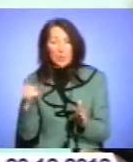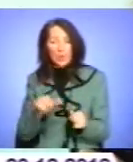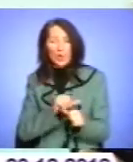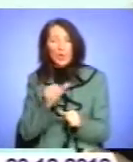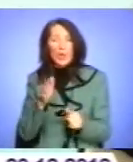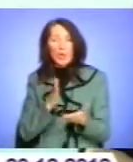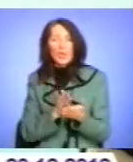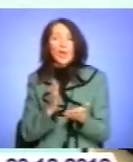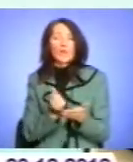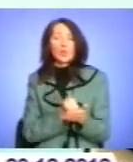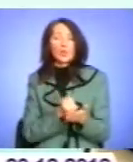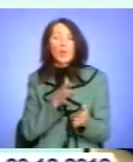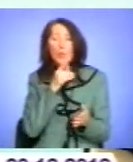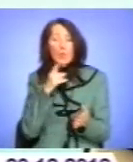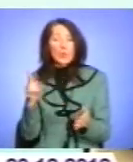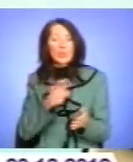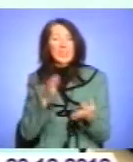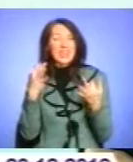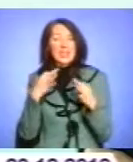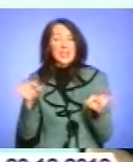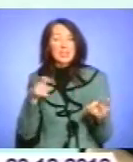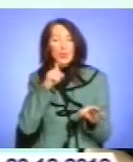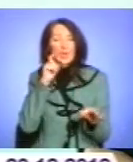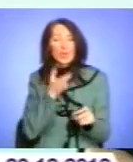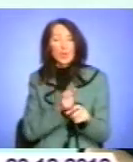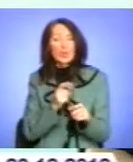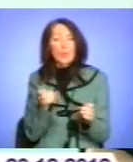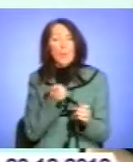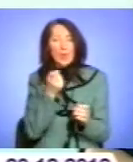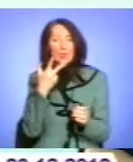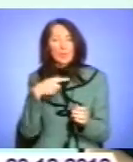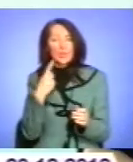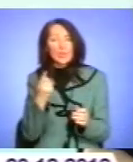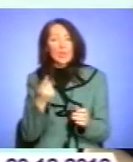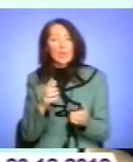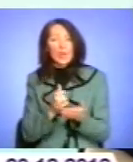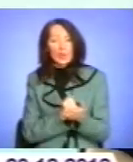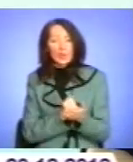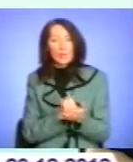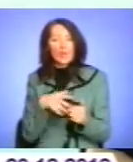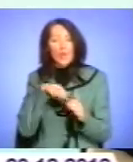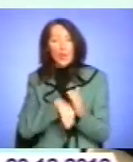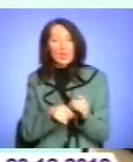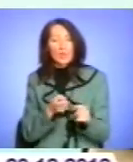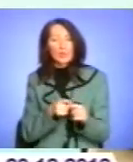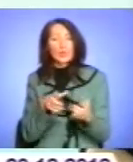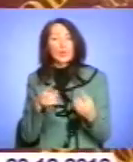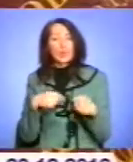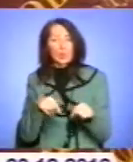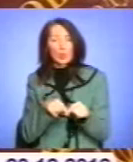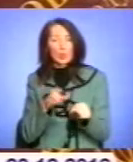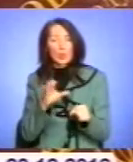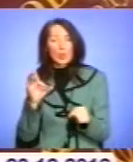виділені фонди періоду незалежності. Ну, їх дуже мало, в нас тільки 31 фонд цей, тому вони ходять у цю структуру фондів радянського періоду.